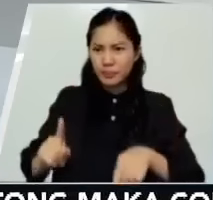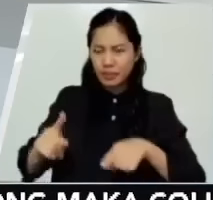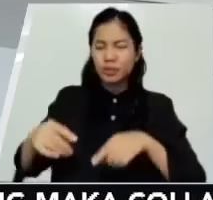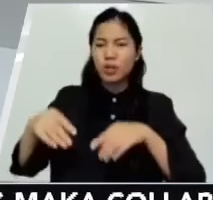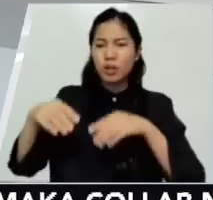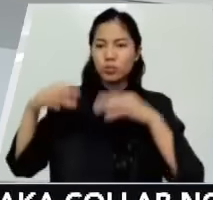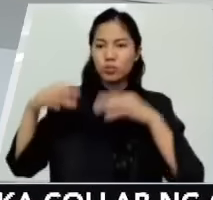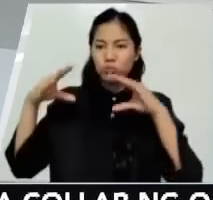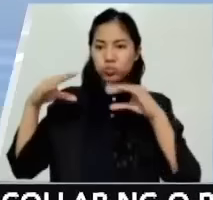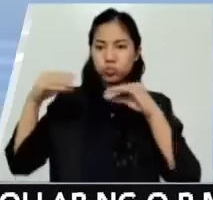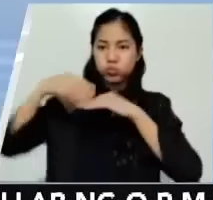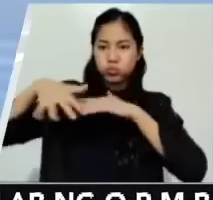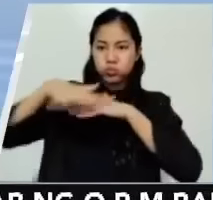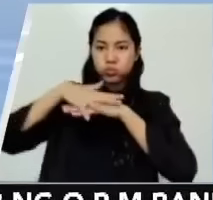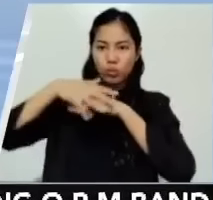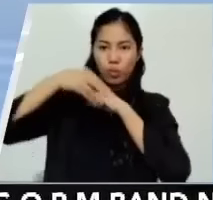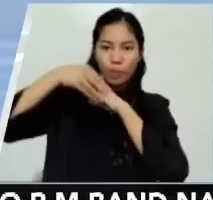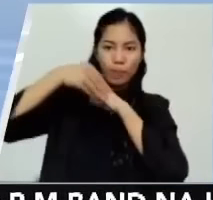Bam Alegre.